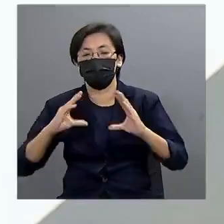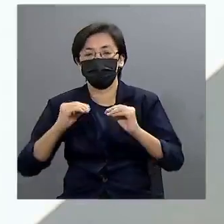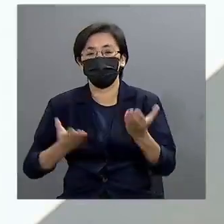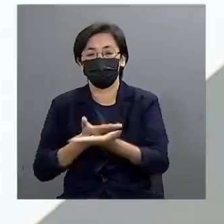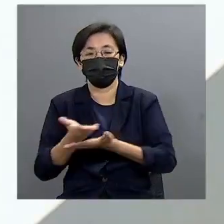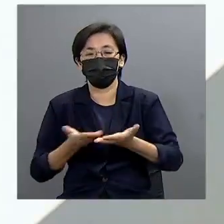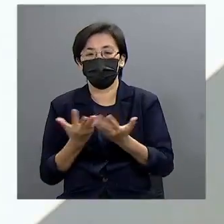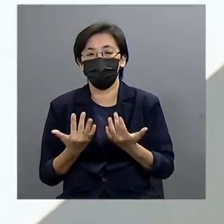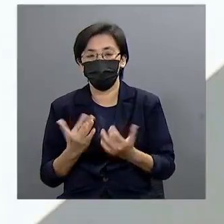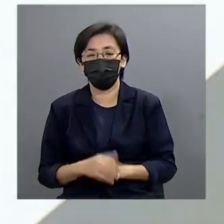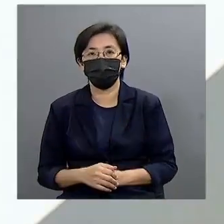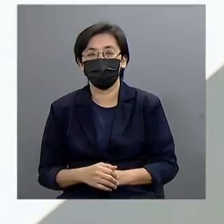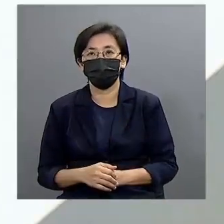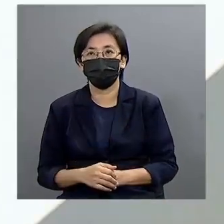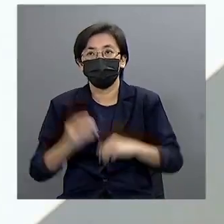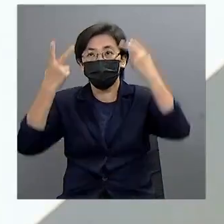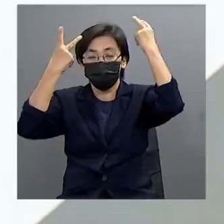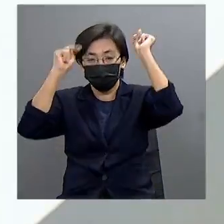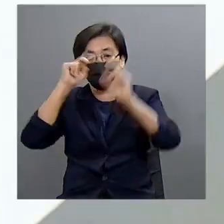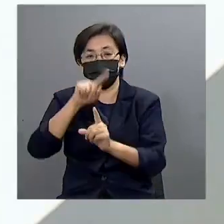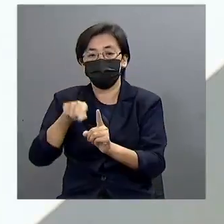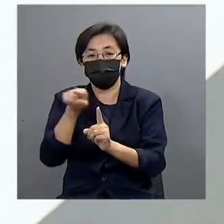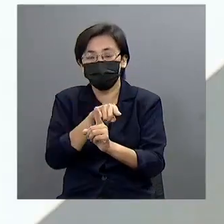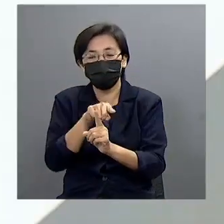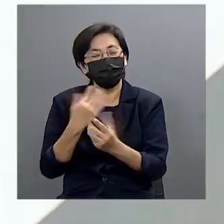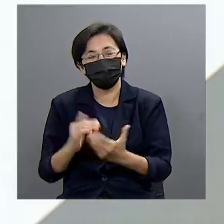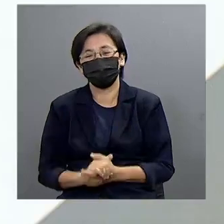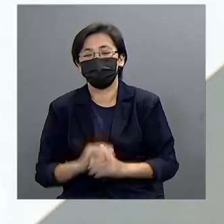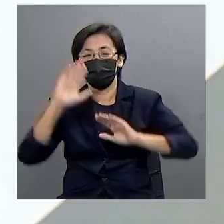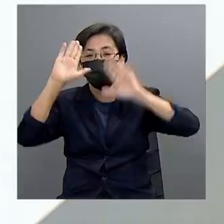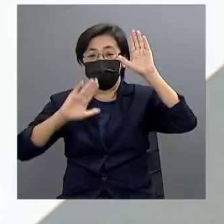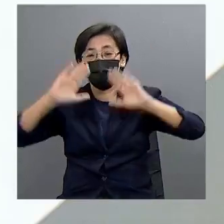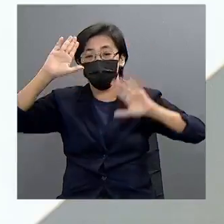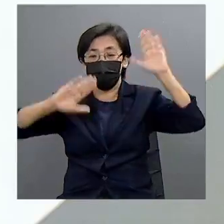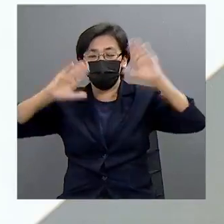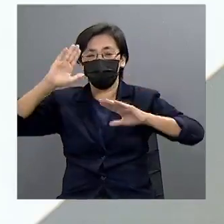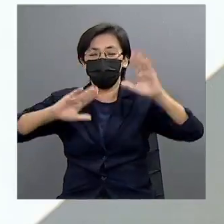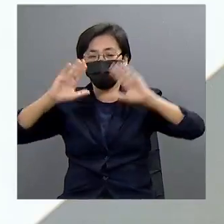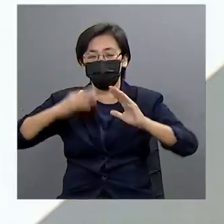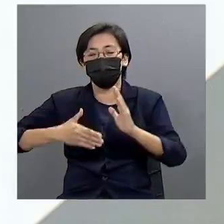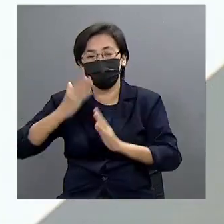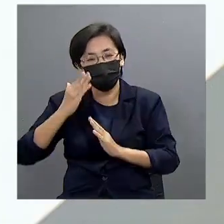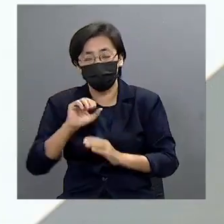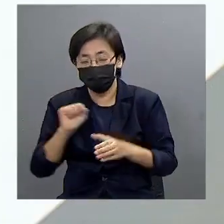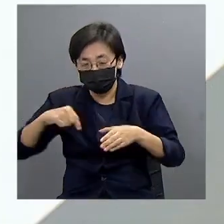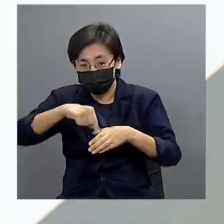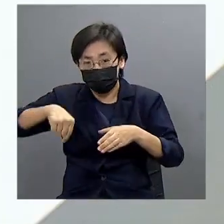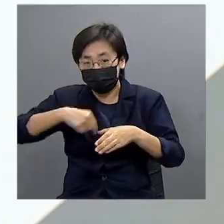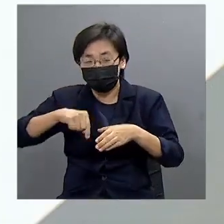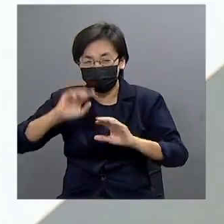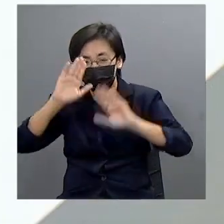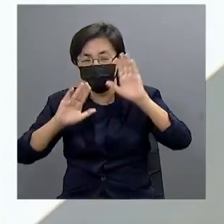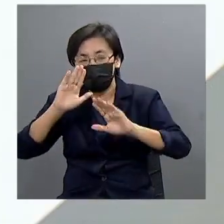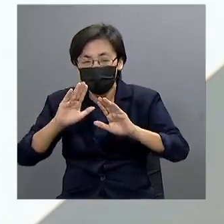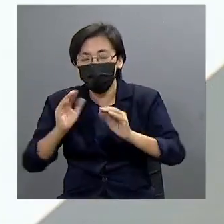บริจอนสันนายกรัฐมนตรีอังกฤษรอดพ้นจากการลงมติไม่ไว้วางใจของส.ส.ในพรรคนะคะหลังจากที่มีกระแสความไม่พอใ